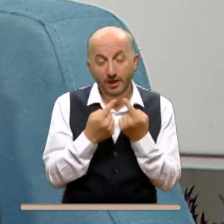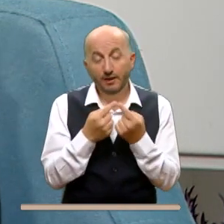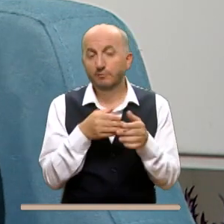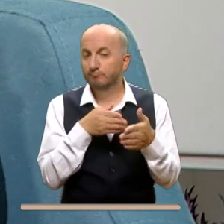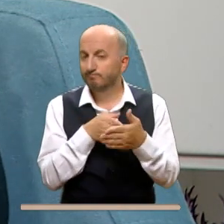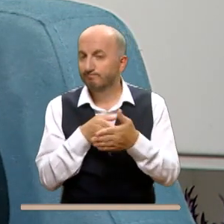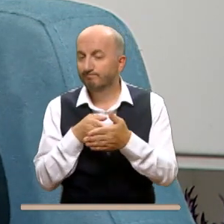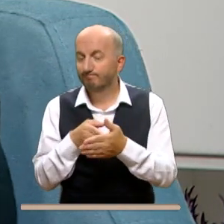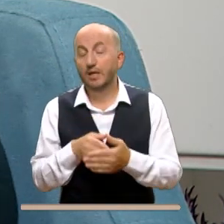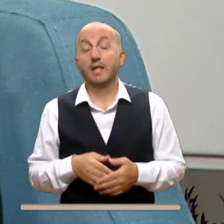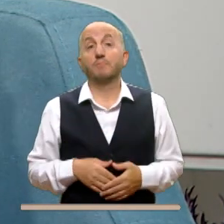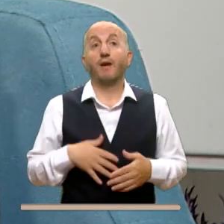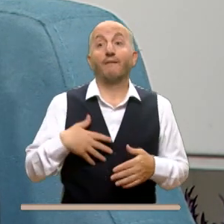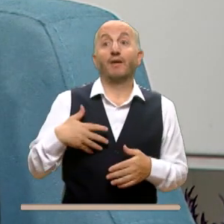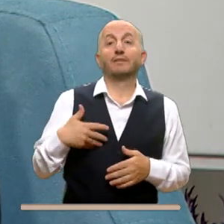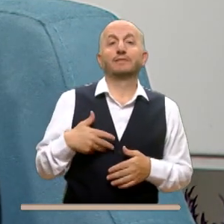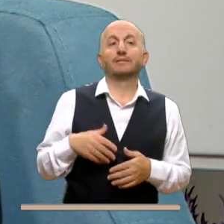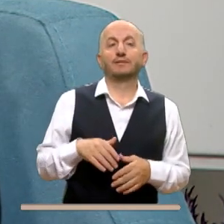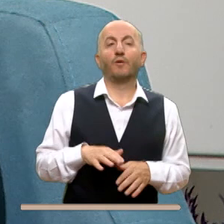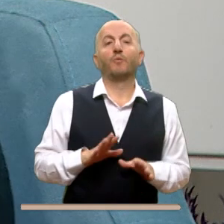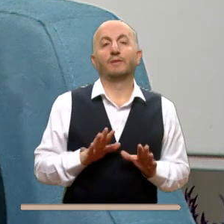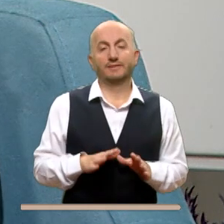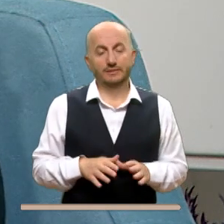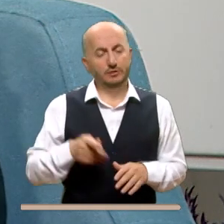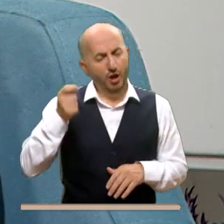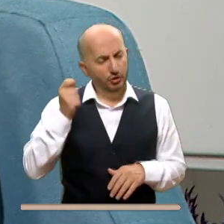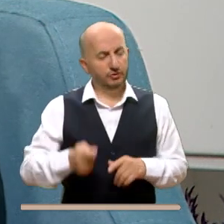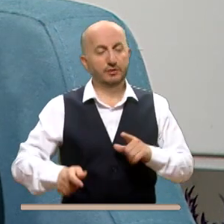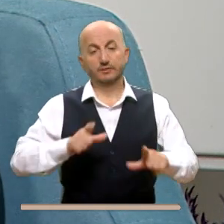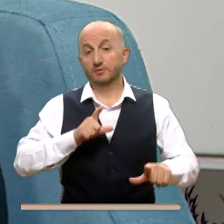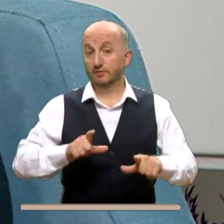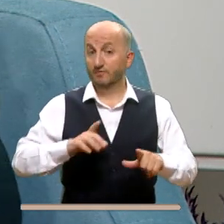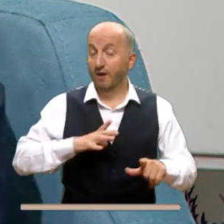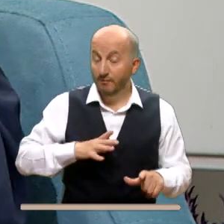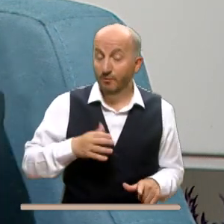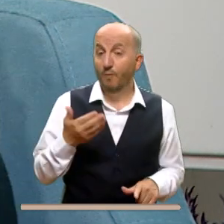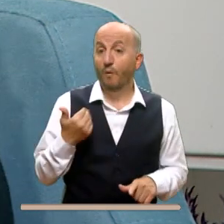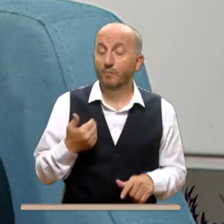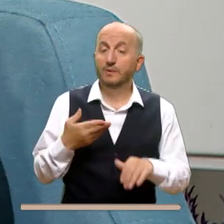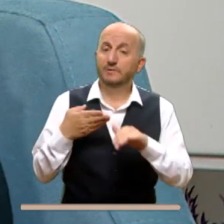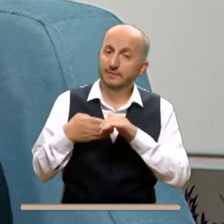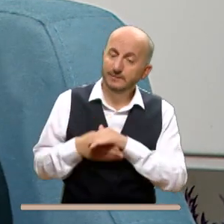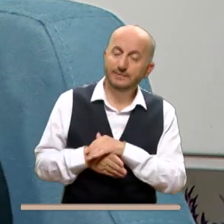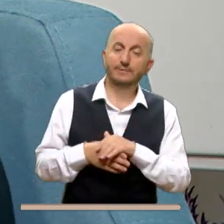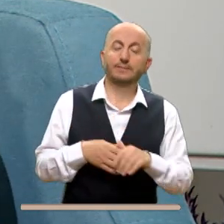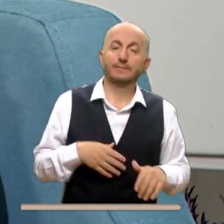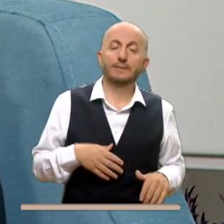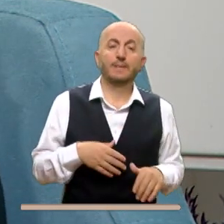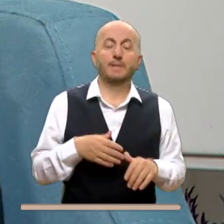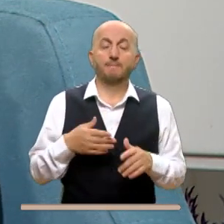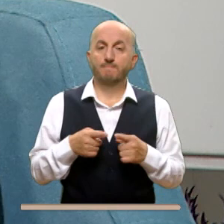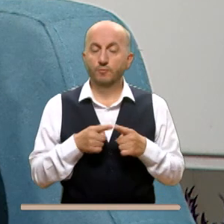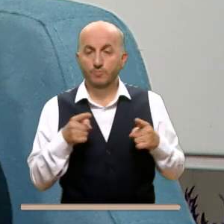danış. Yani bu bir hevesten ibaret olmasın. Gerçekten ihtiyacın mı değil mi? İçine girdiğin ilgi